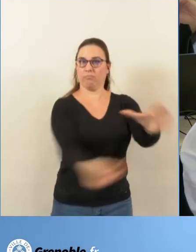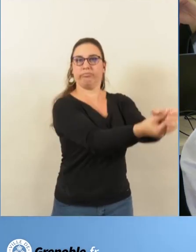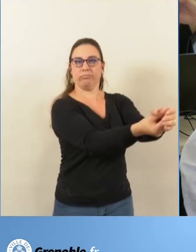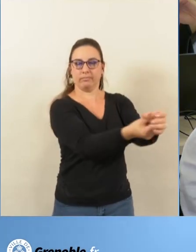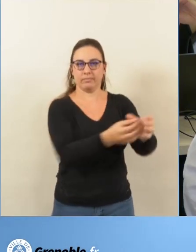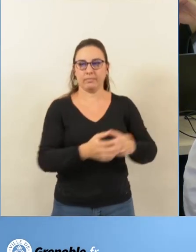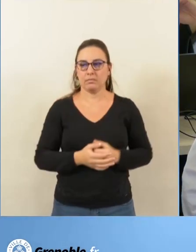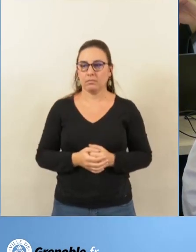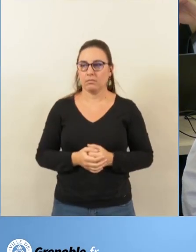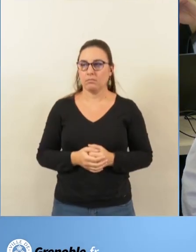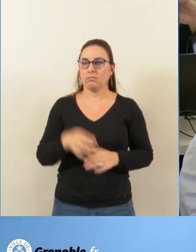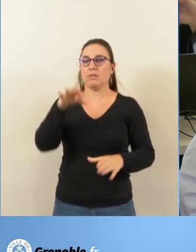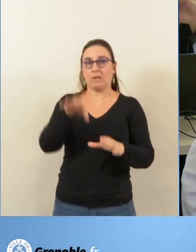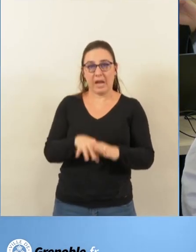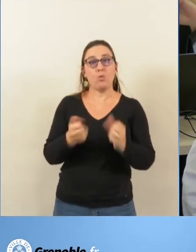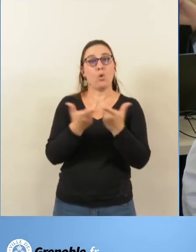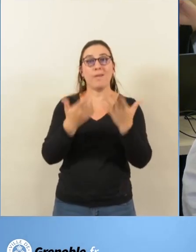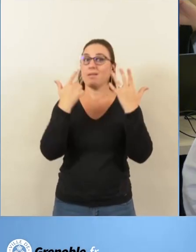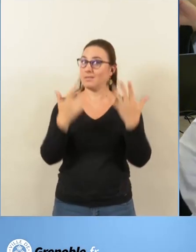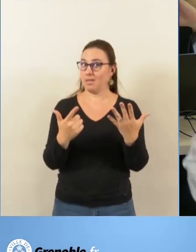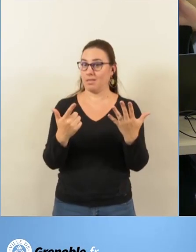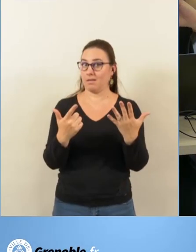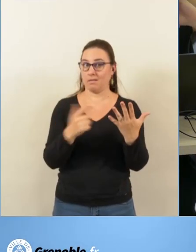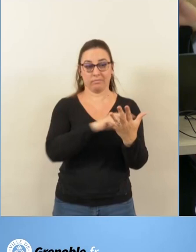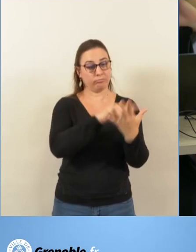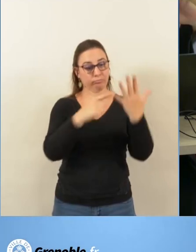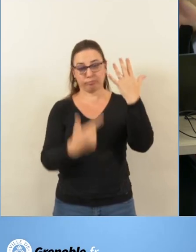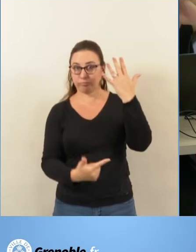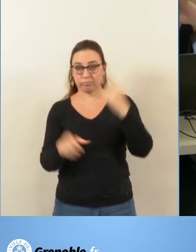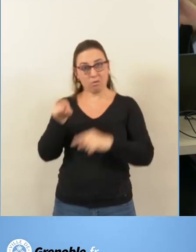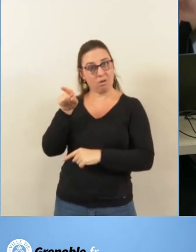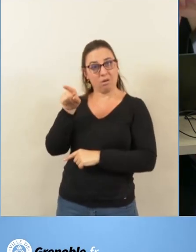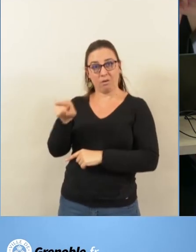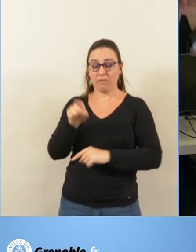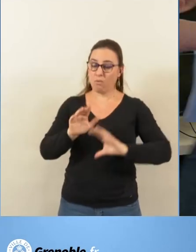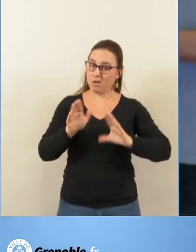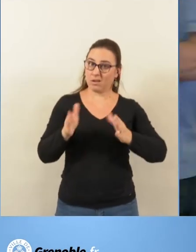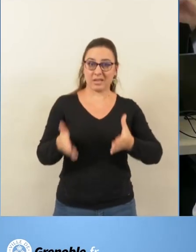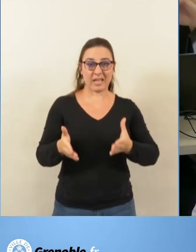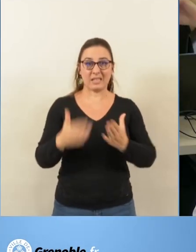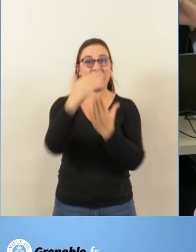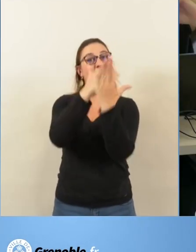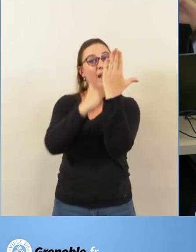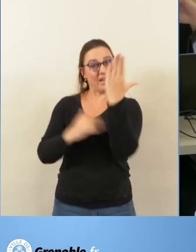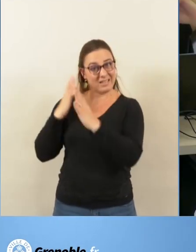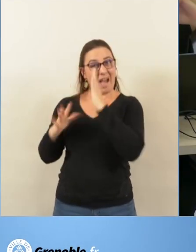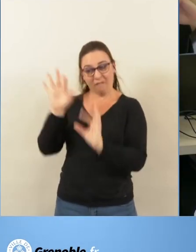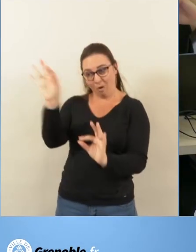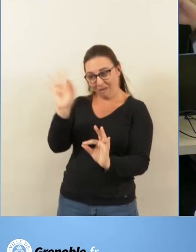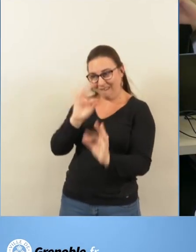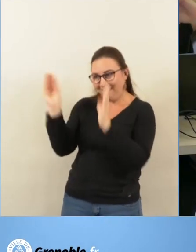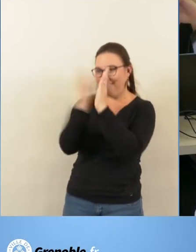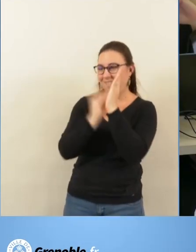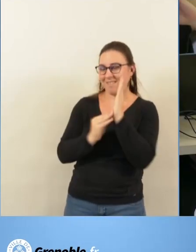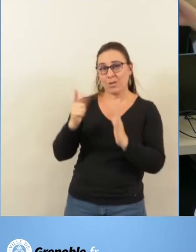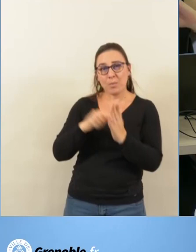cela concerne cette élue que vous avez fait le choix donc de prendre donc sur votre liste en 2020 je tiens